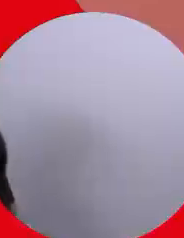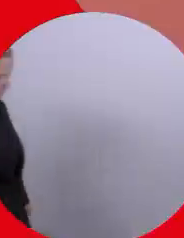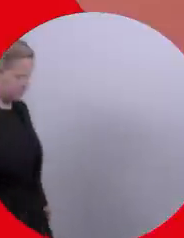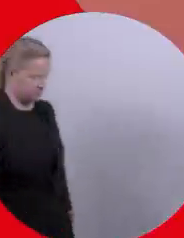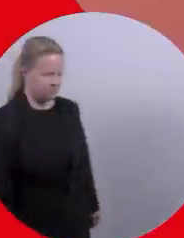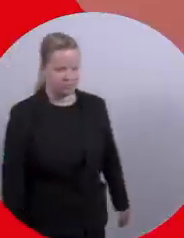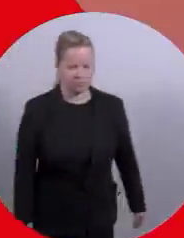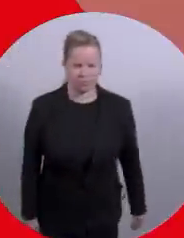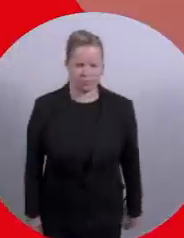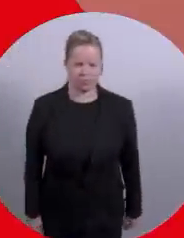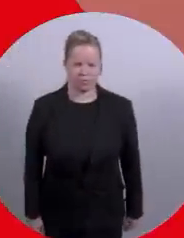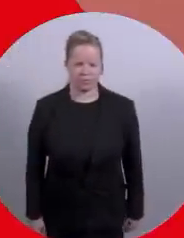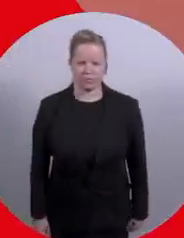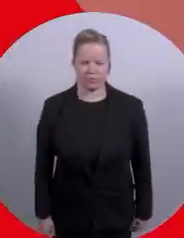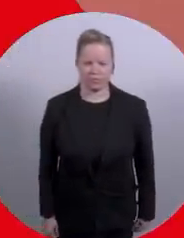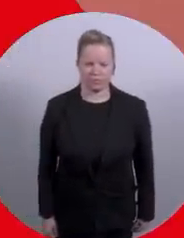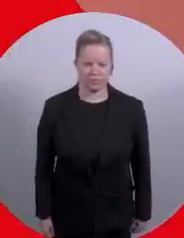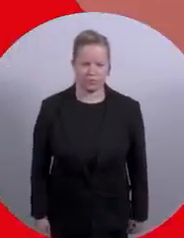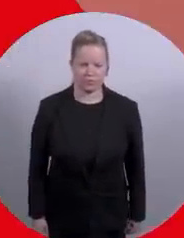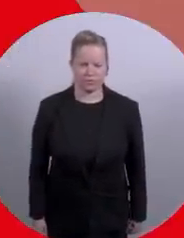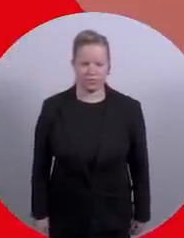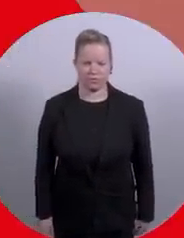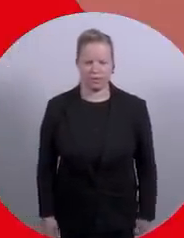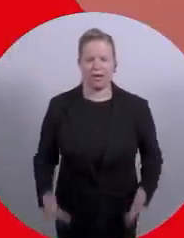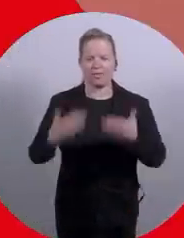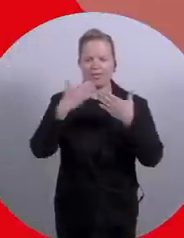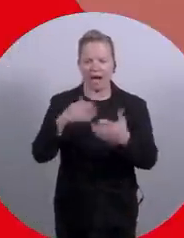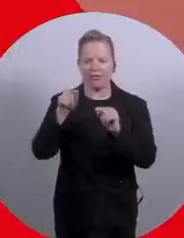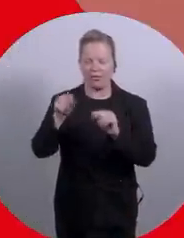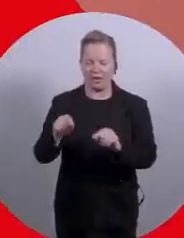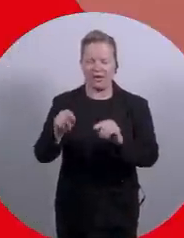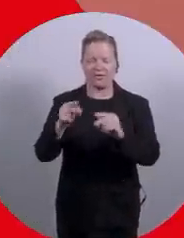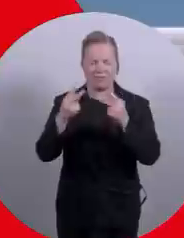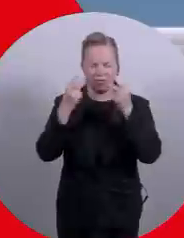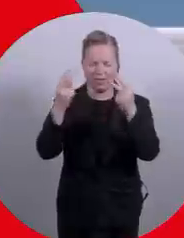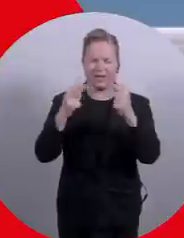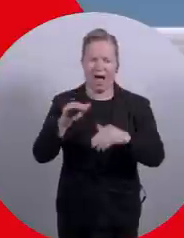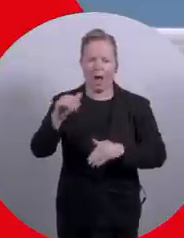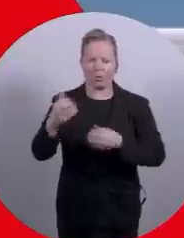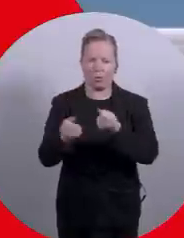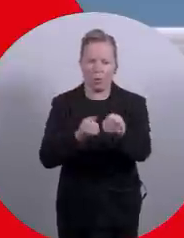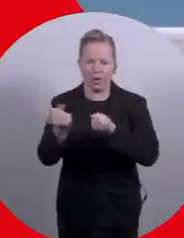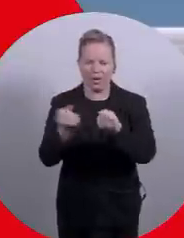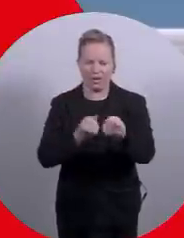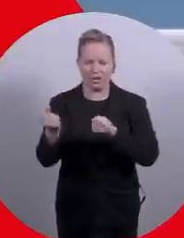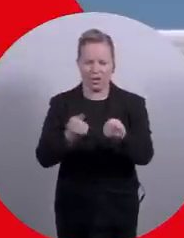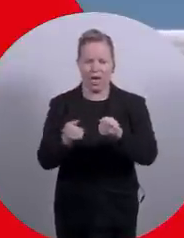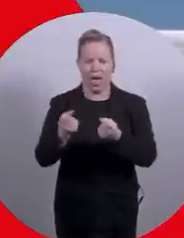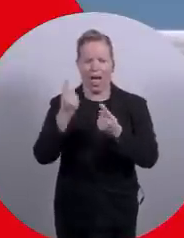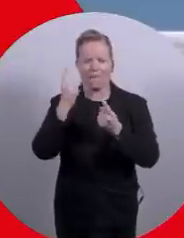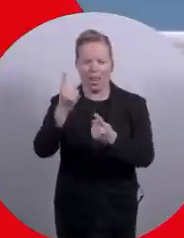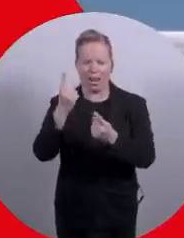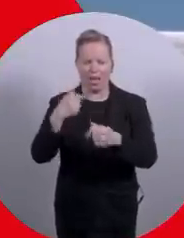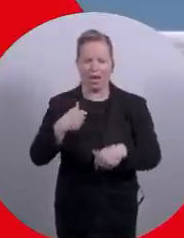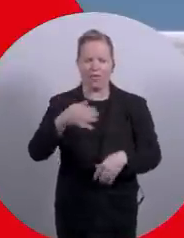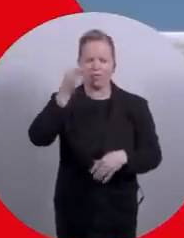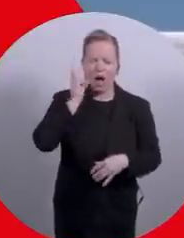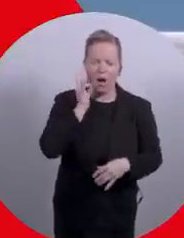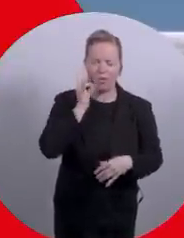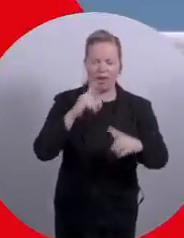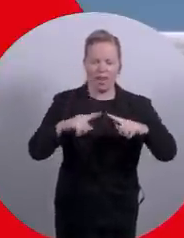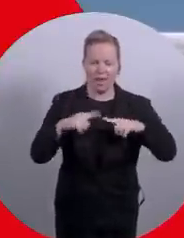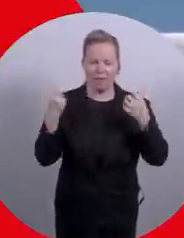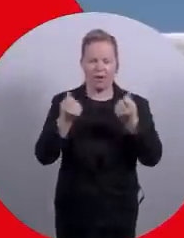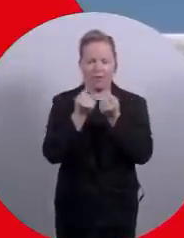Dankeschön für diesen extrem wichtigen außenpolitischen Appell Frauenleben Freiheit bestehen